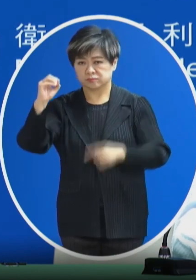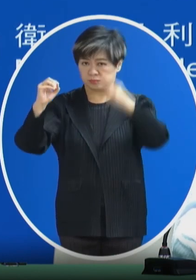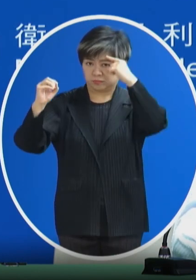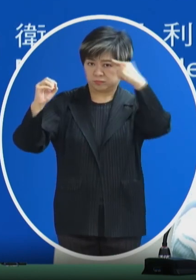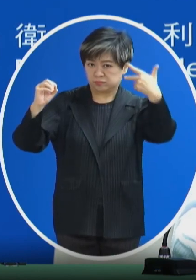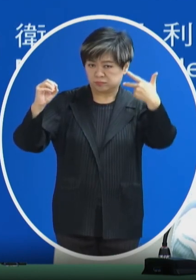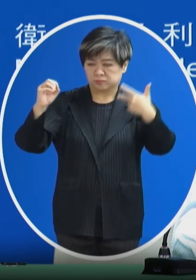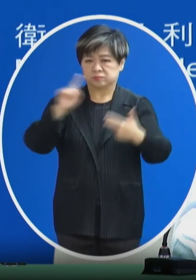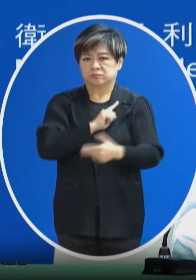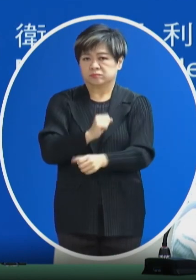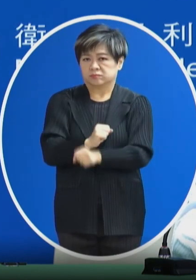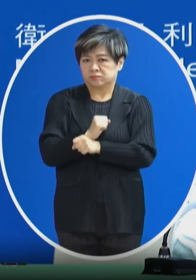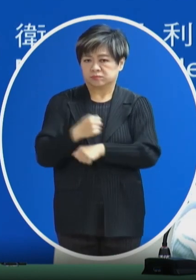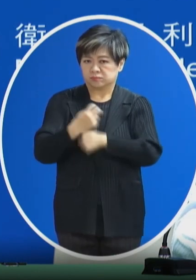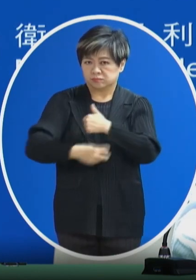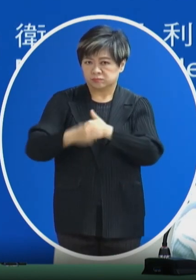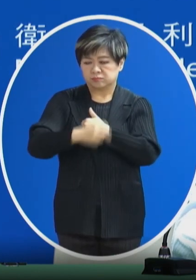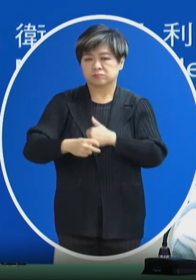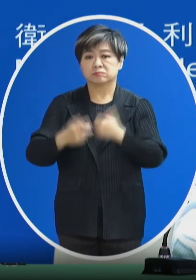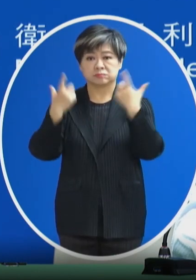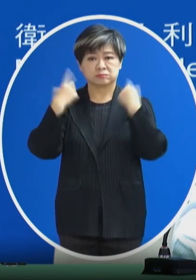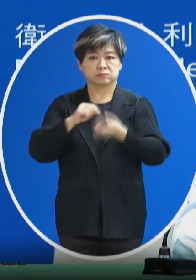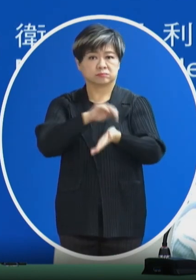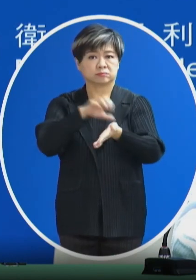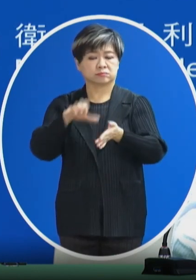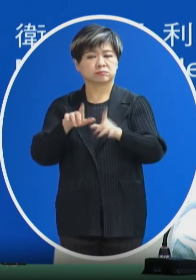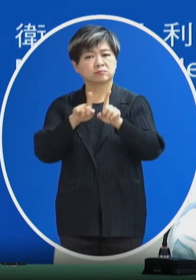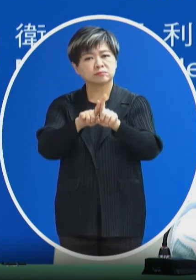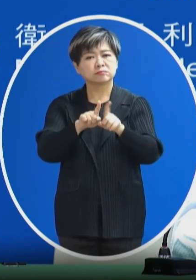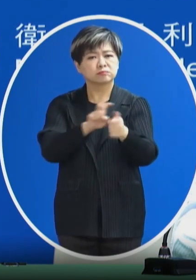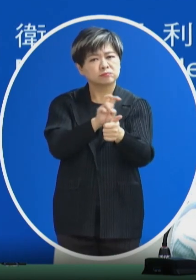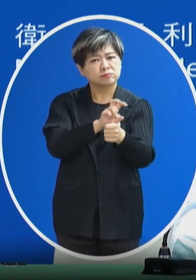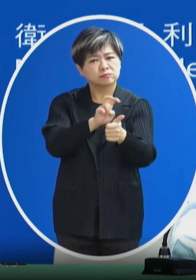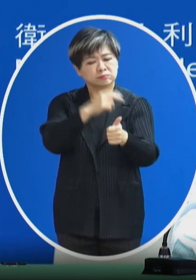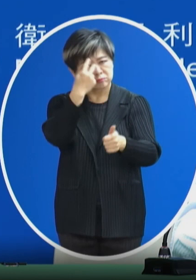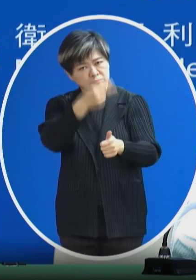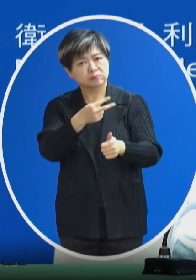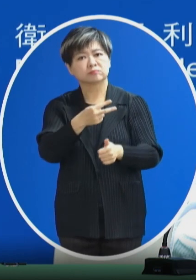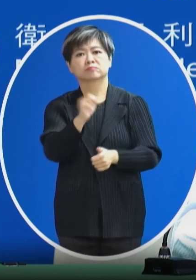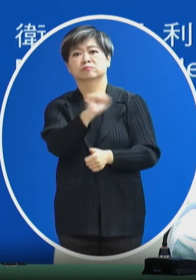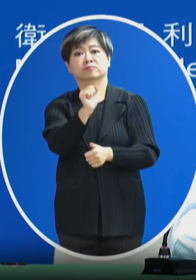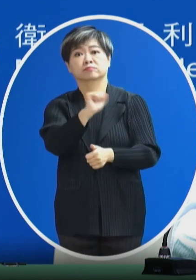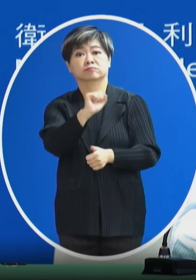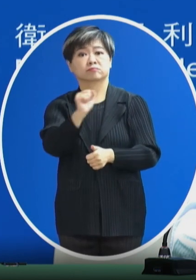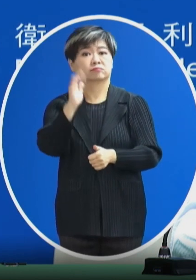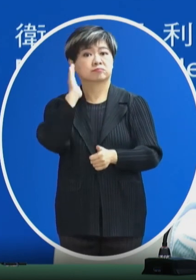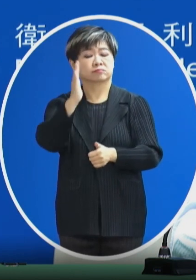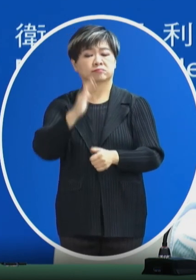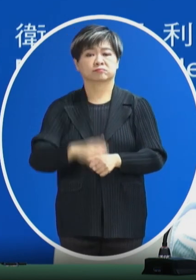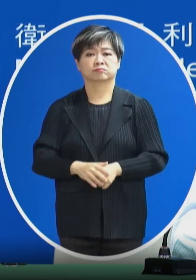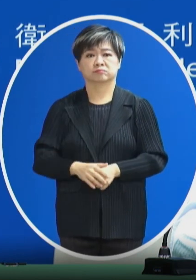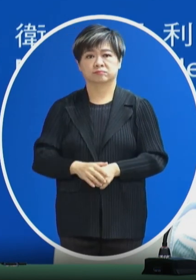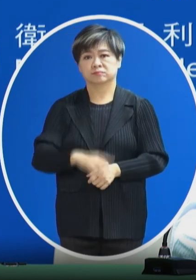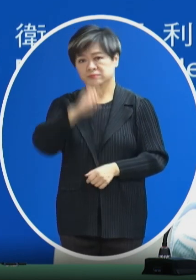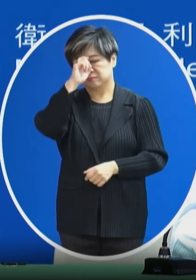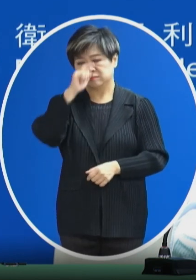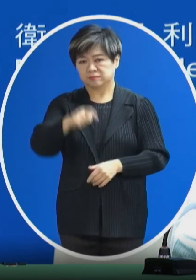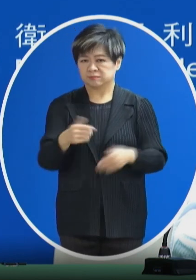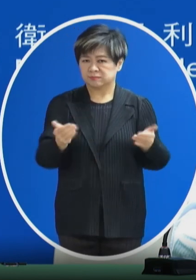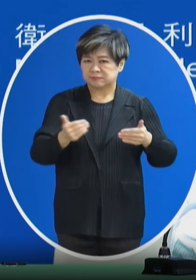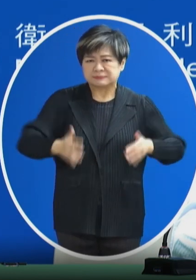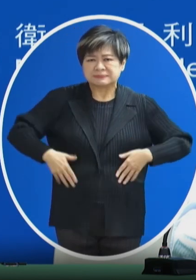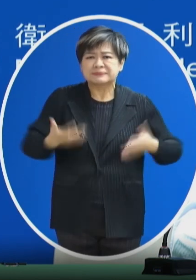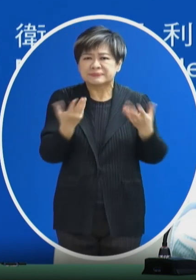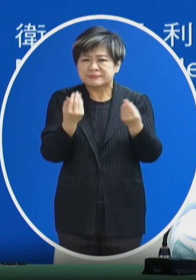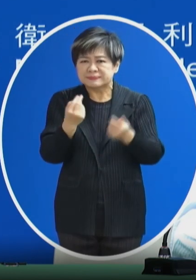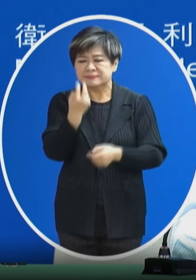条就是禁止前往医院陪病探病，那建议延后。非急迫性的需求的医疗或